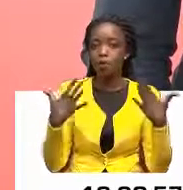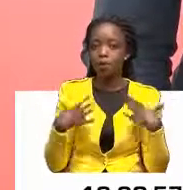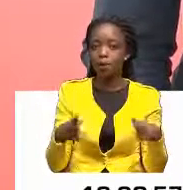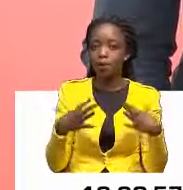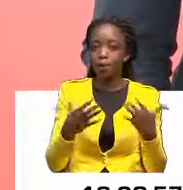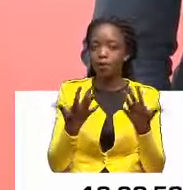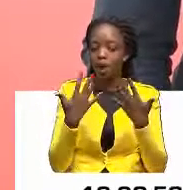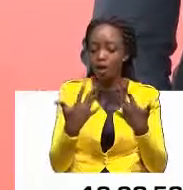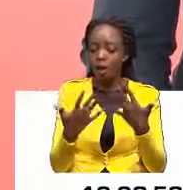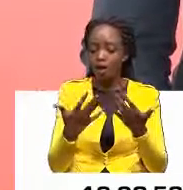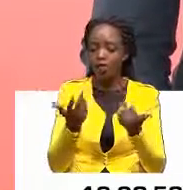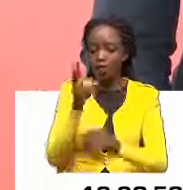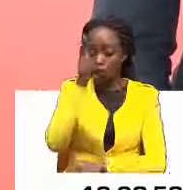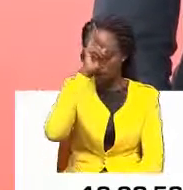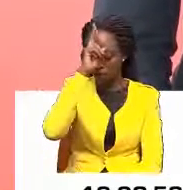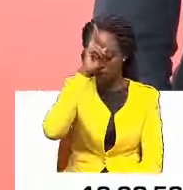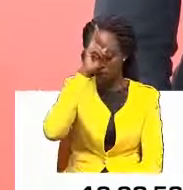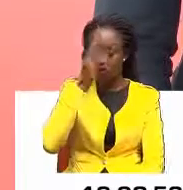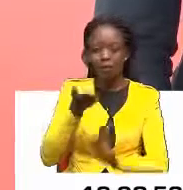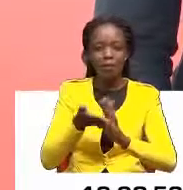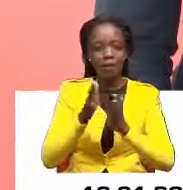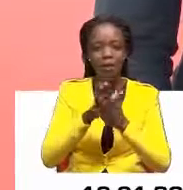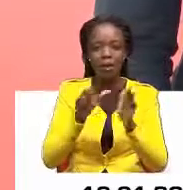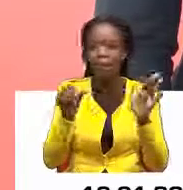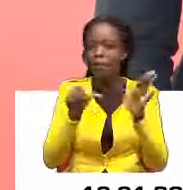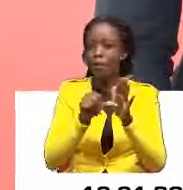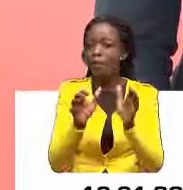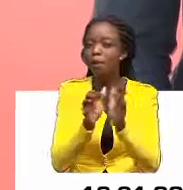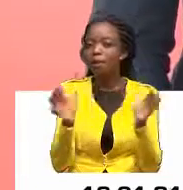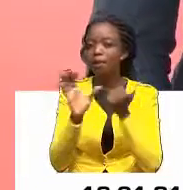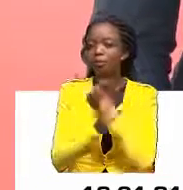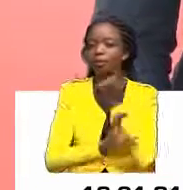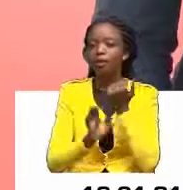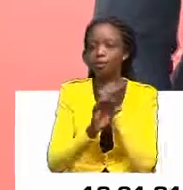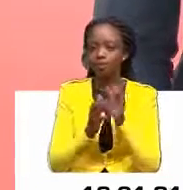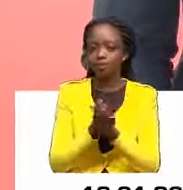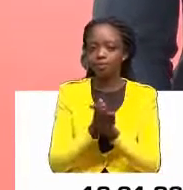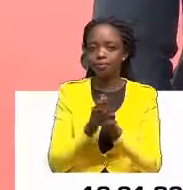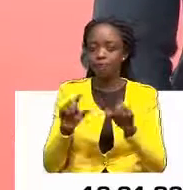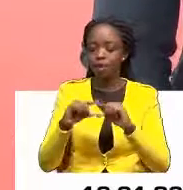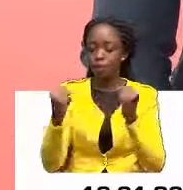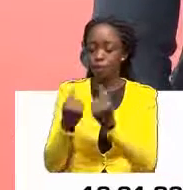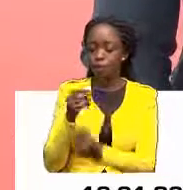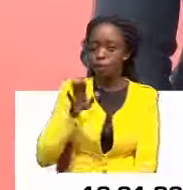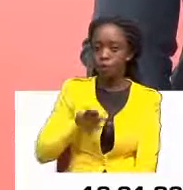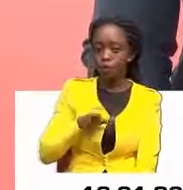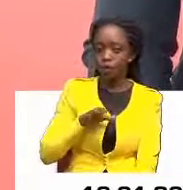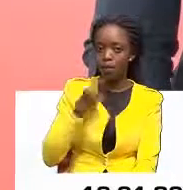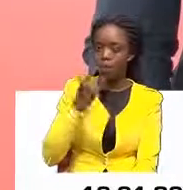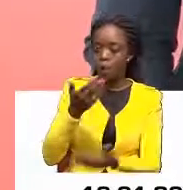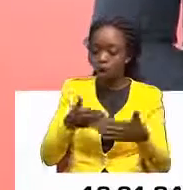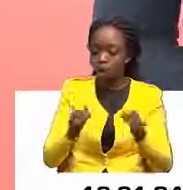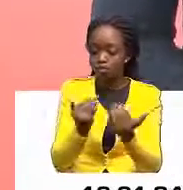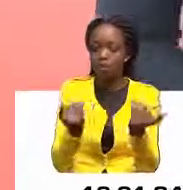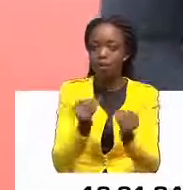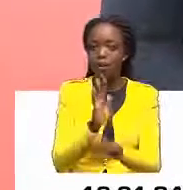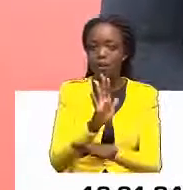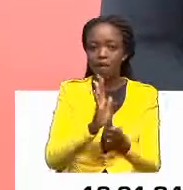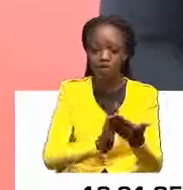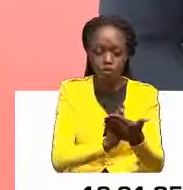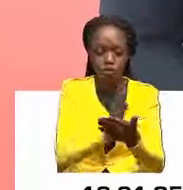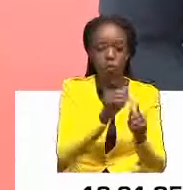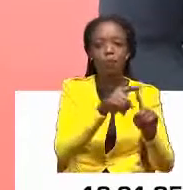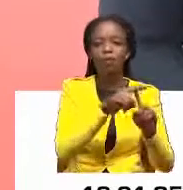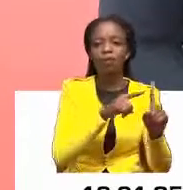mwa afisa wa usalama imekuwa donda sugu nchini. Na mkundi la kina mama waliowapoteza wanao kwenye mauaji